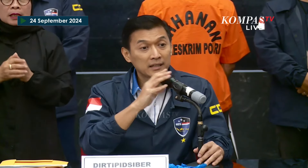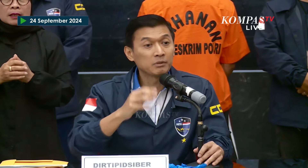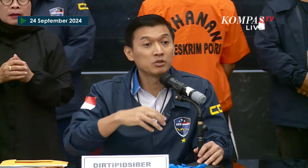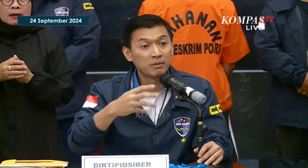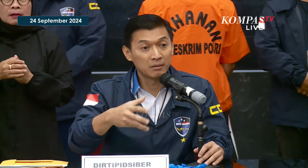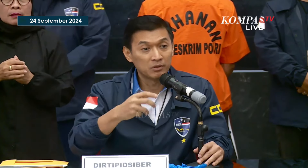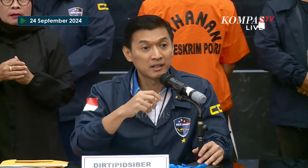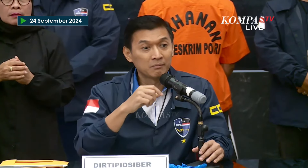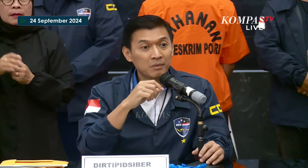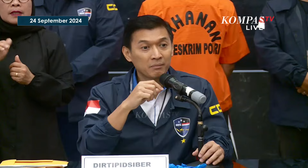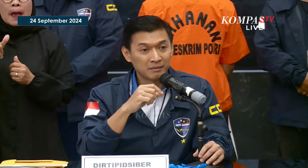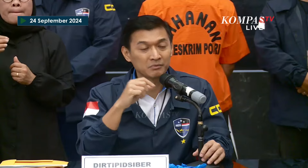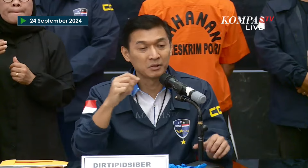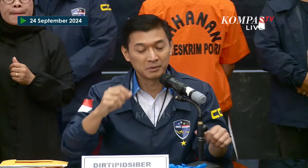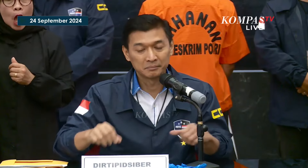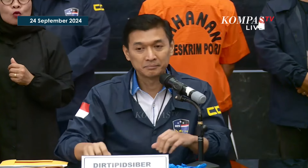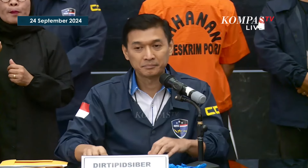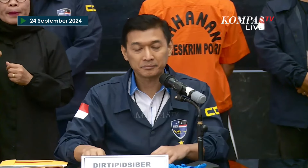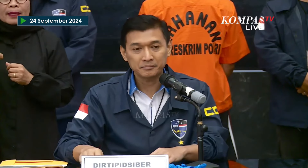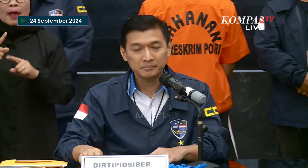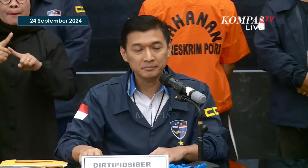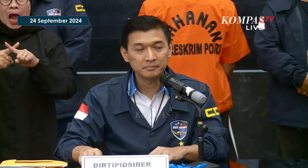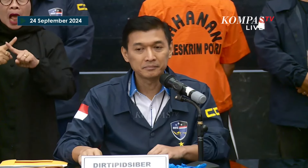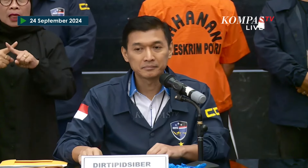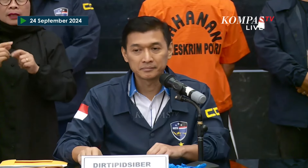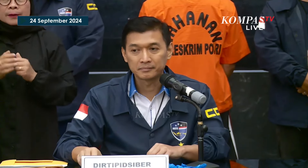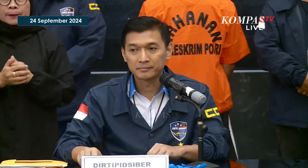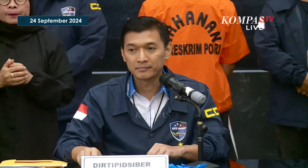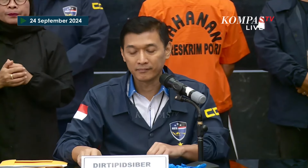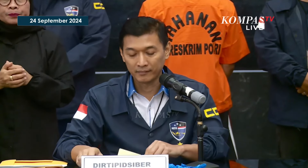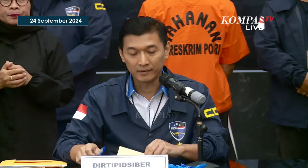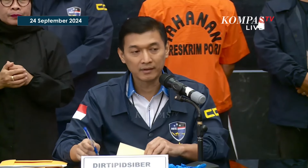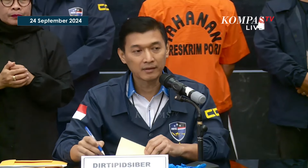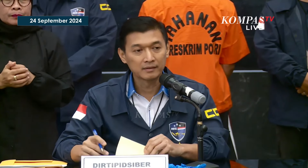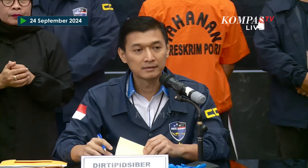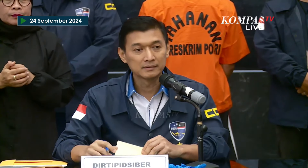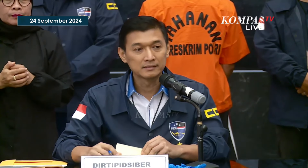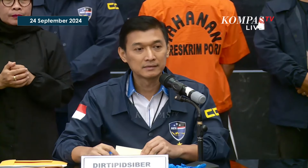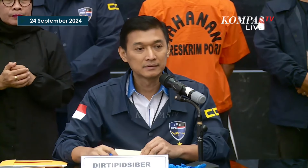Baru pertama kali, tapi sudah bergabung dengan beberapa bentor. Baik,